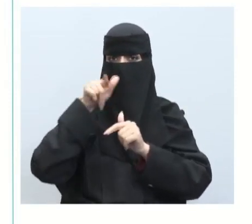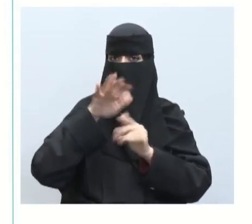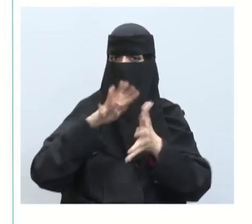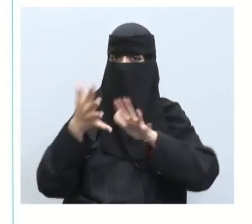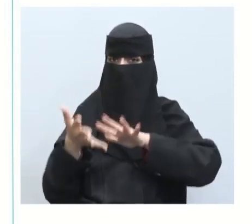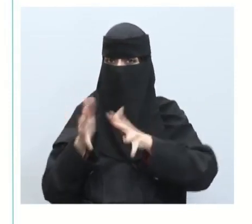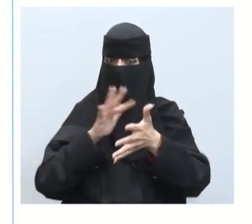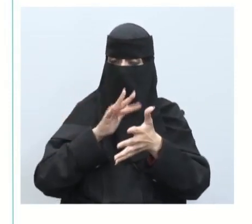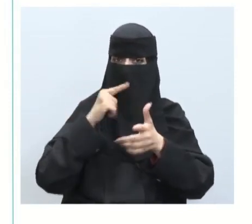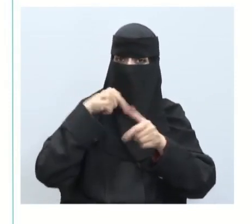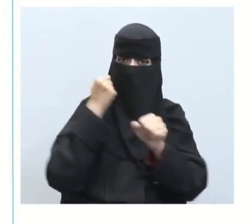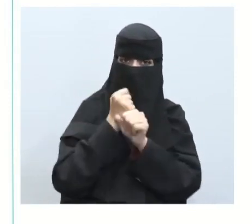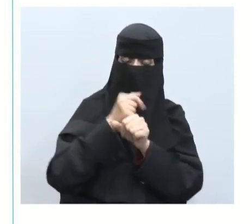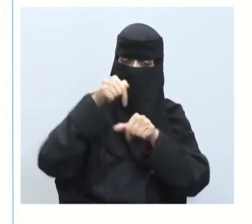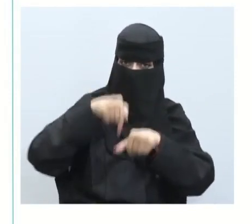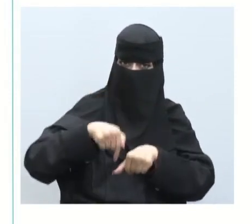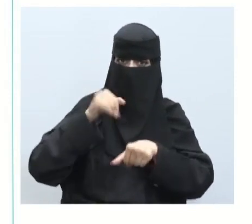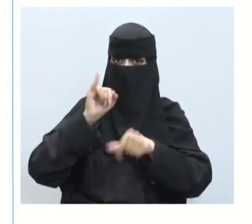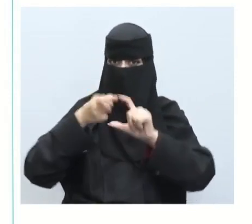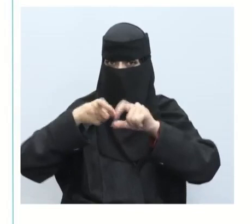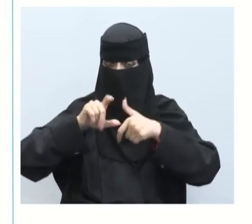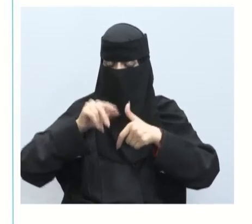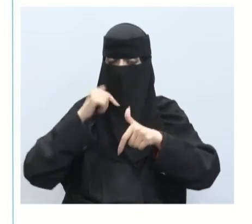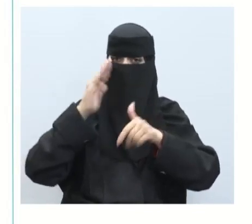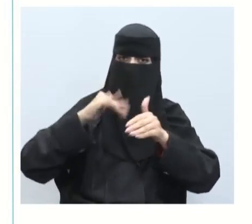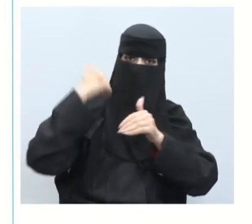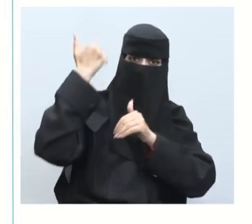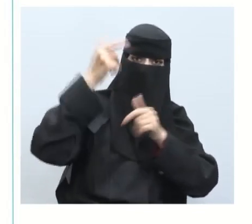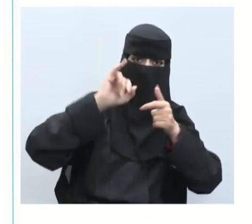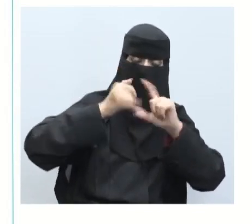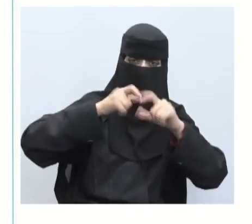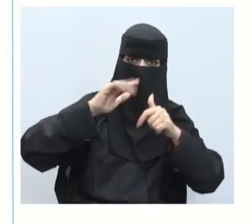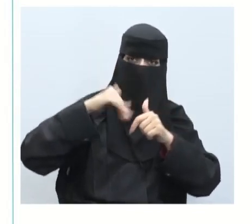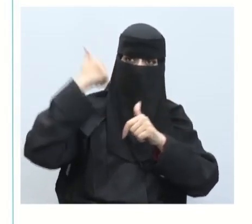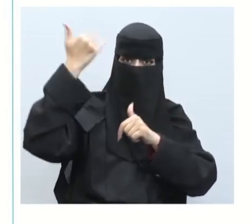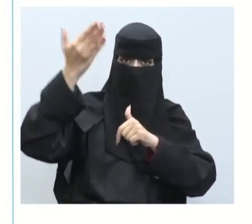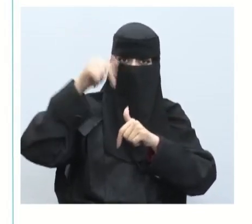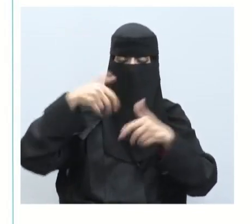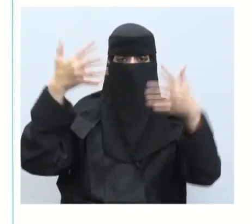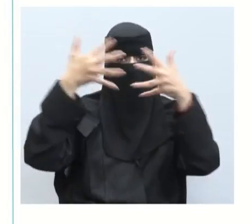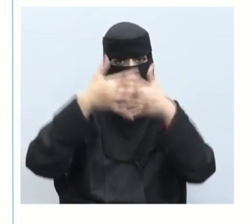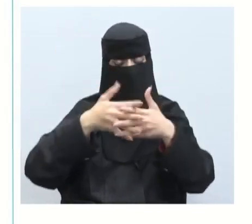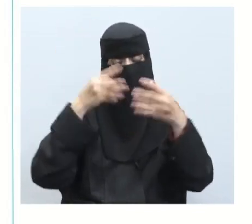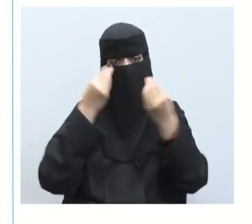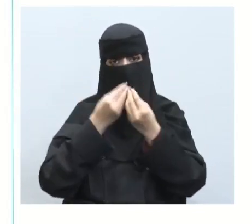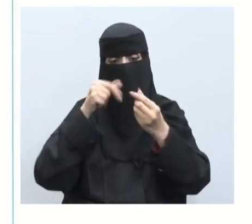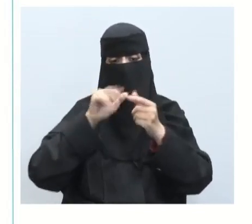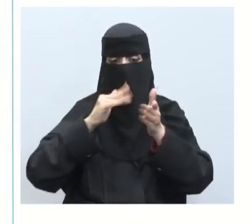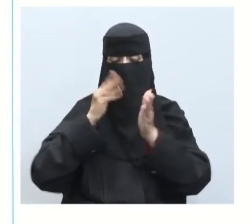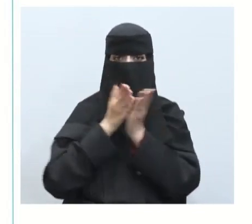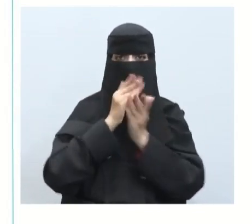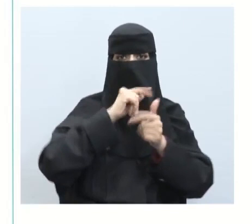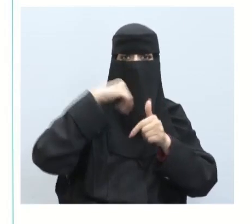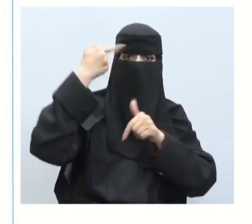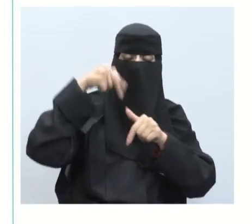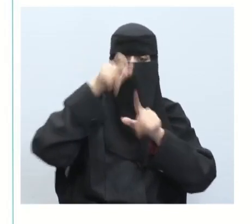سواء في من يعمل في المنظمه او من المنظمات الاخرى ال قد يكون لدينا شراكه مع منظمات و جهات اخرى